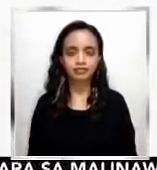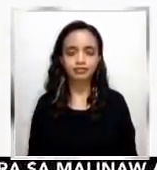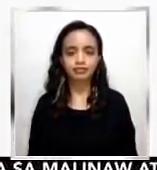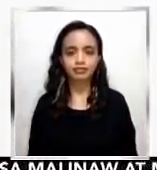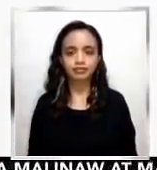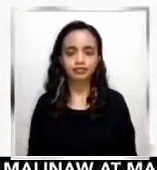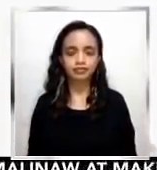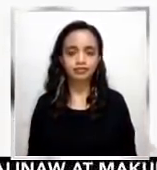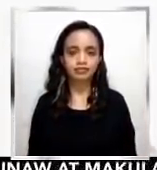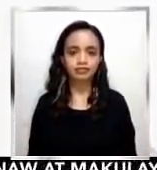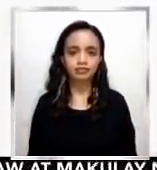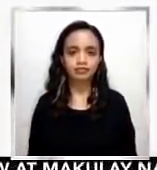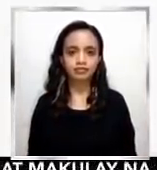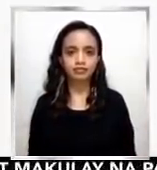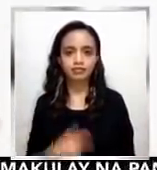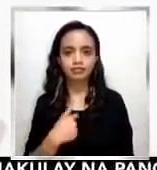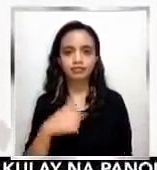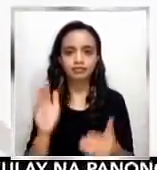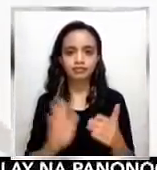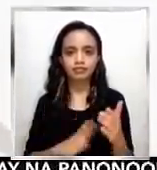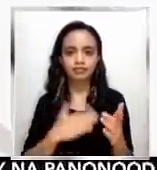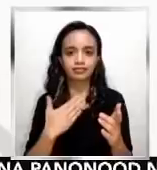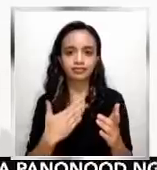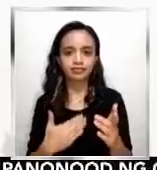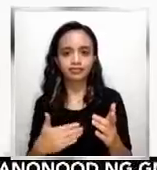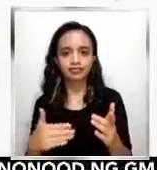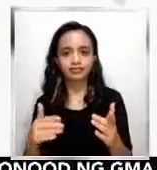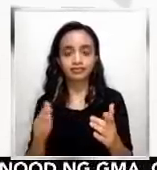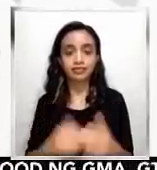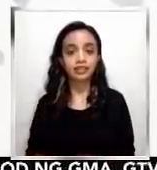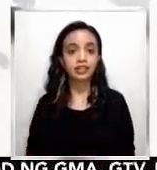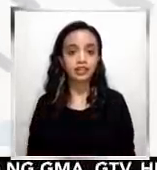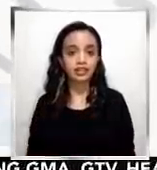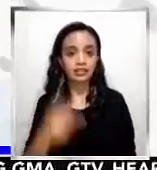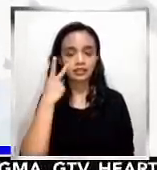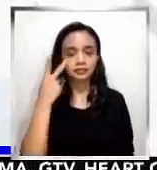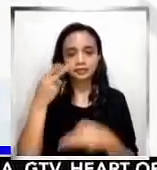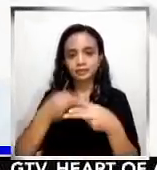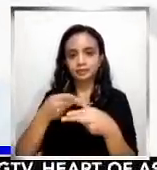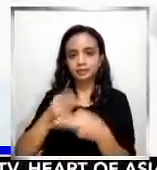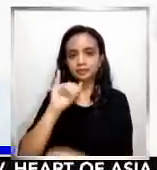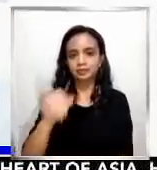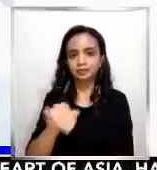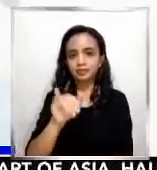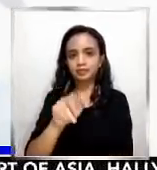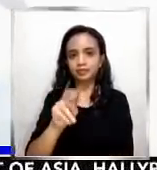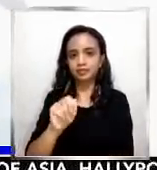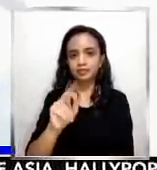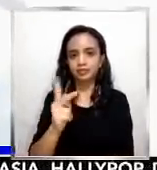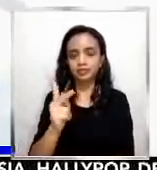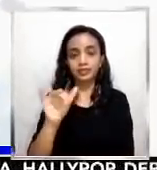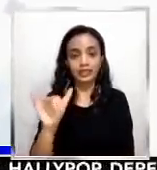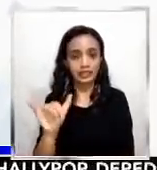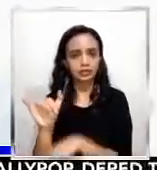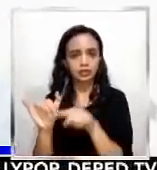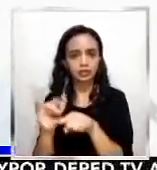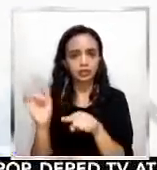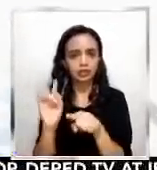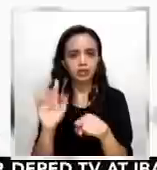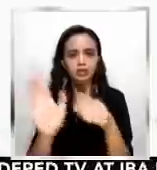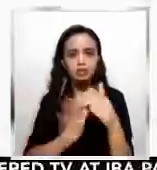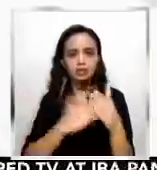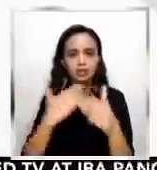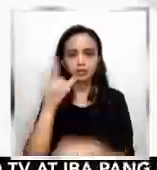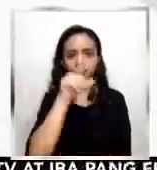I really do. Meet Jinky Bagod, ang singing magkocopra ng Lanao del Norte. Di